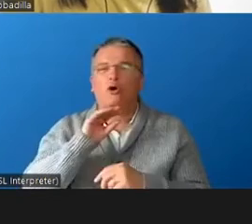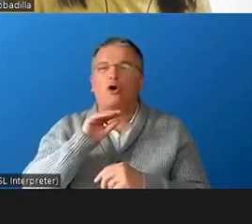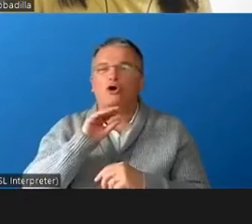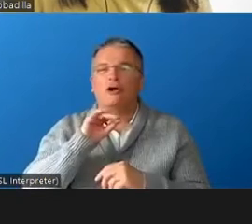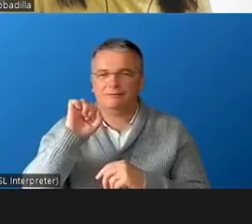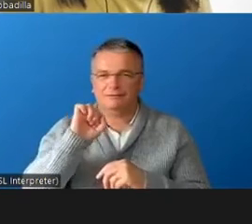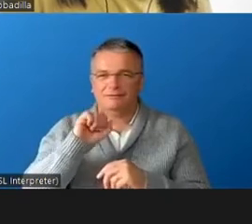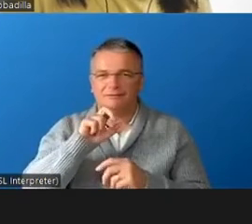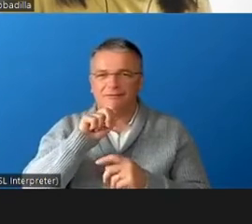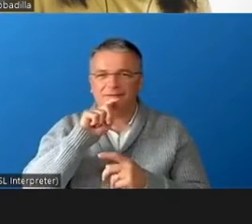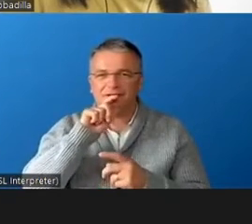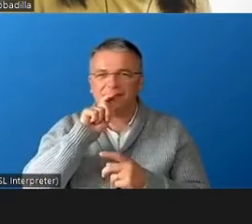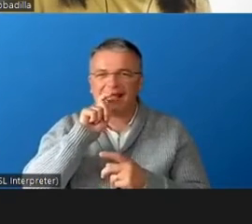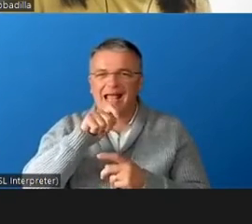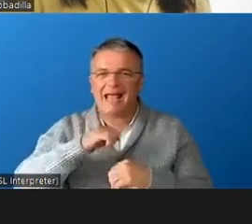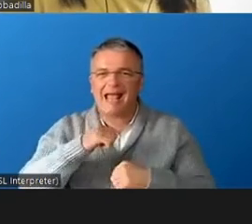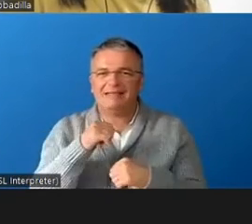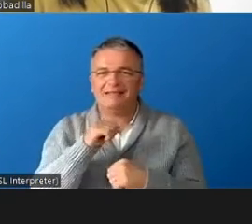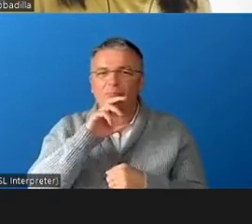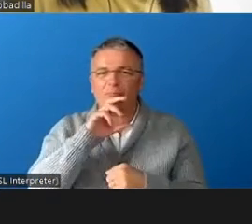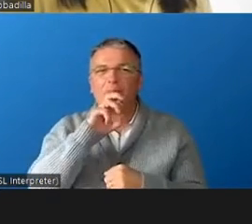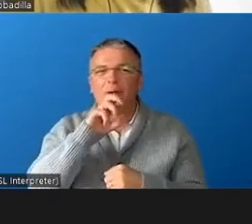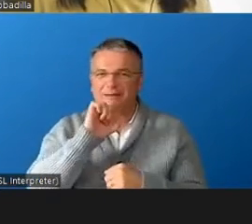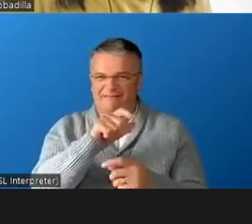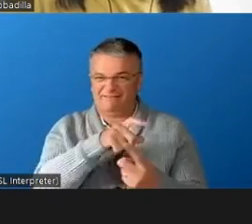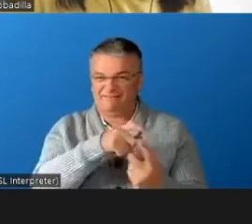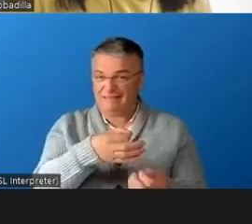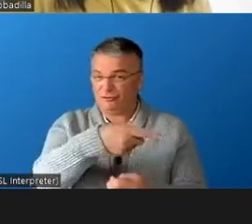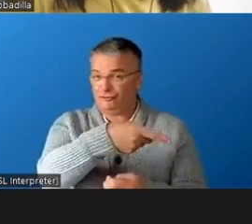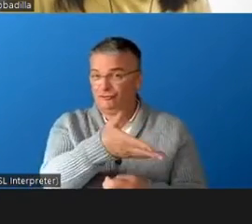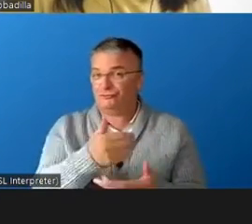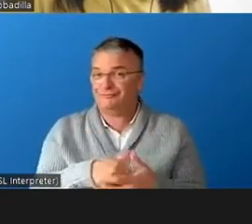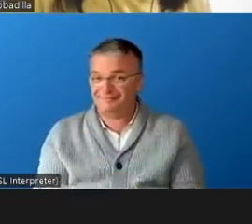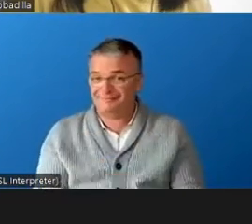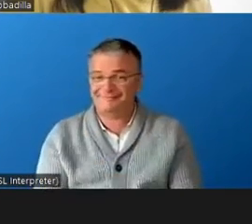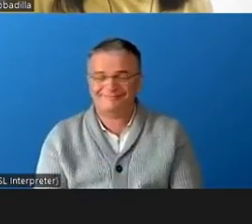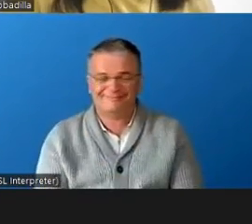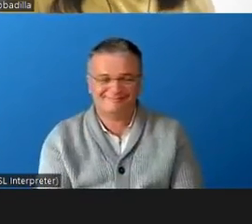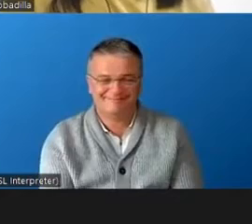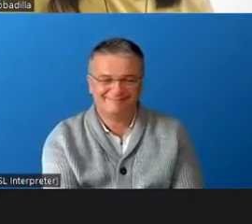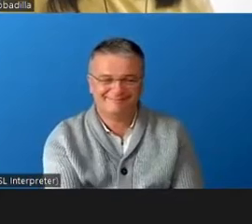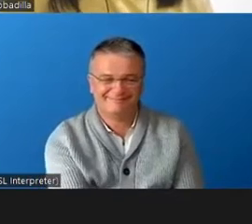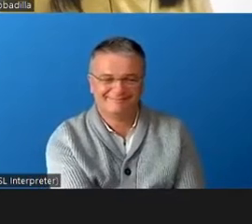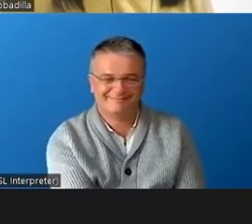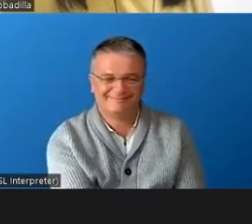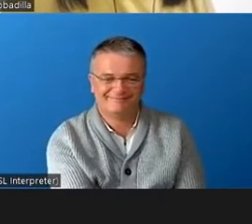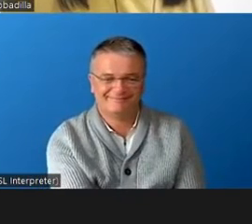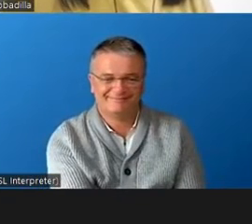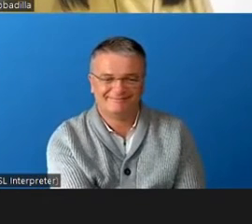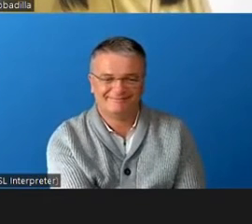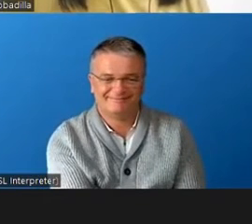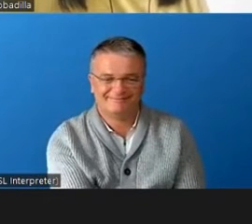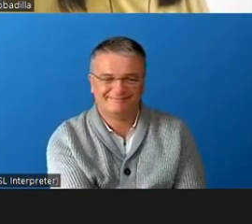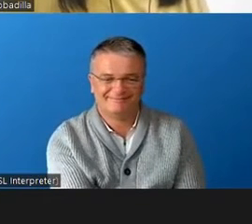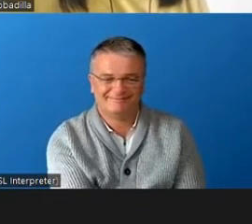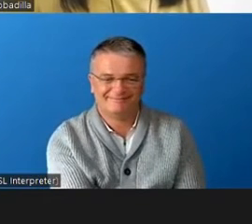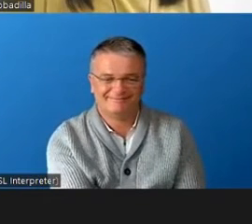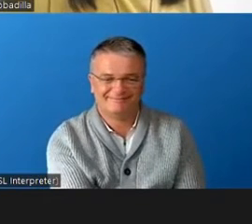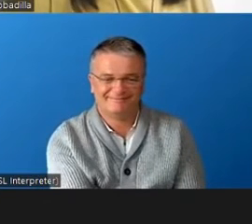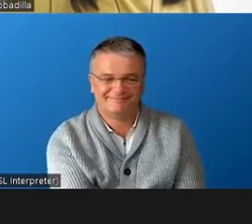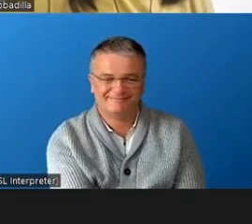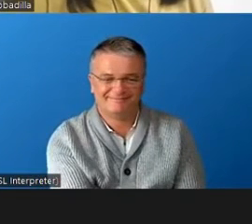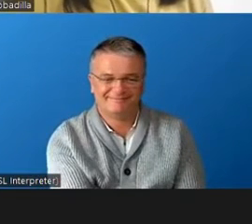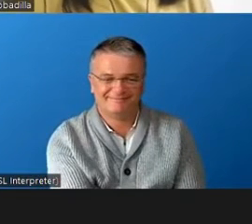po maipagtanggol din po namin yung ginagawa namin proyekto. Saka kami yung namamahala ng proyekto,